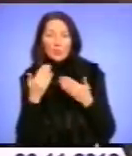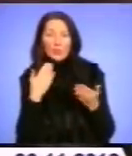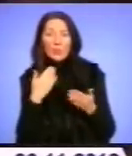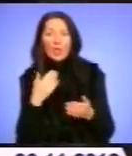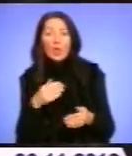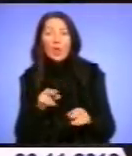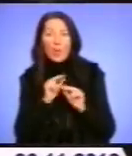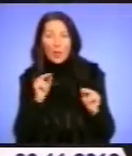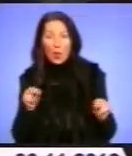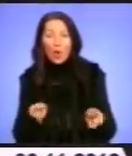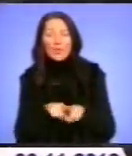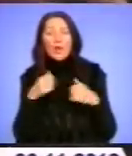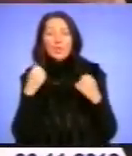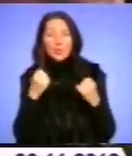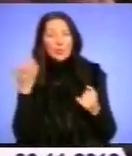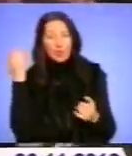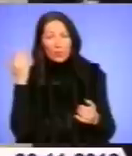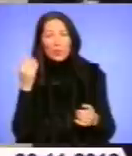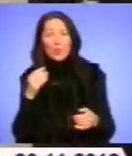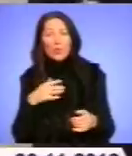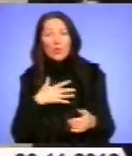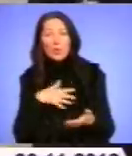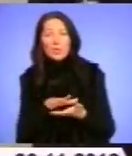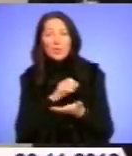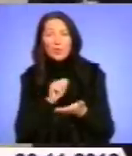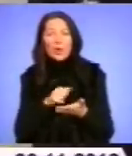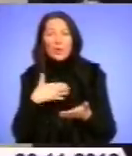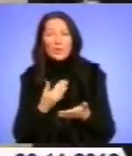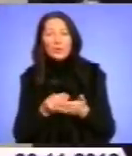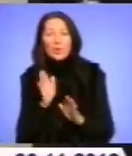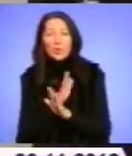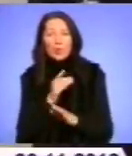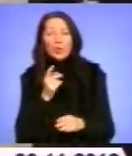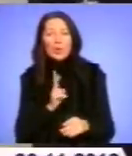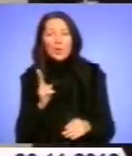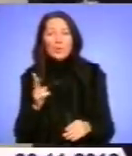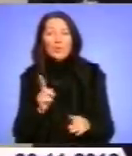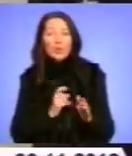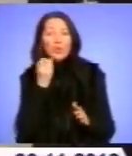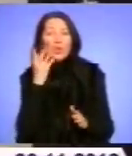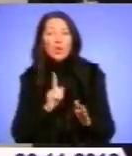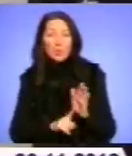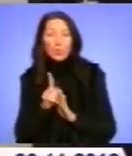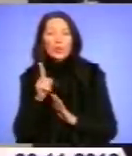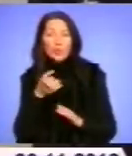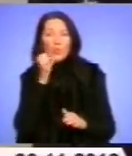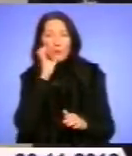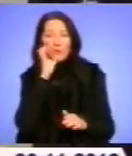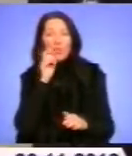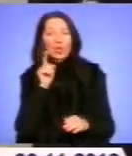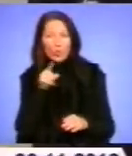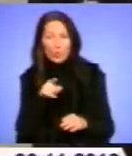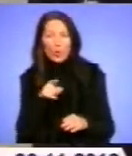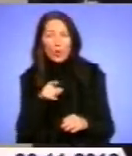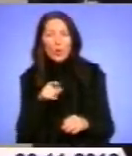занапастив свою долю, коли став заглядати у чарку. До потерпілого, який останнім часом зловживав алкоголем, заходили такі ж самі особи,